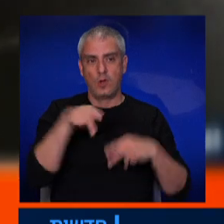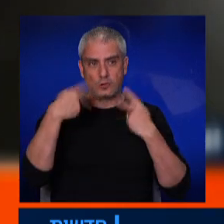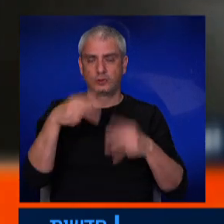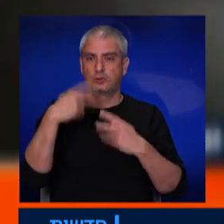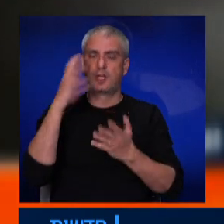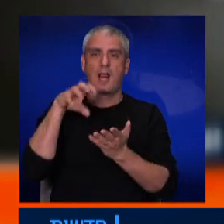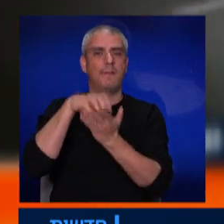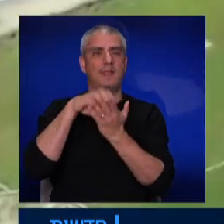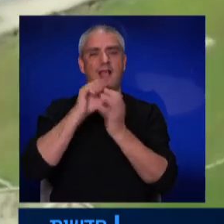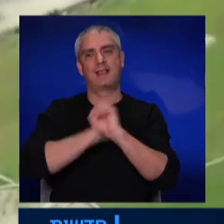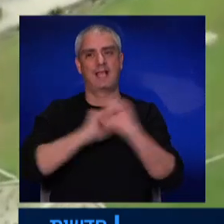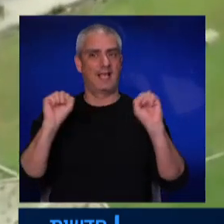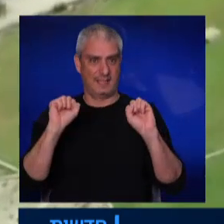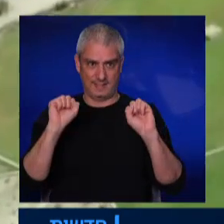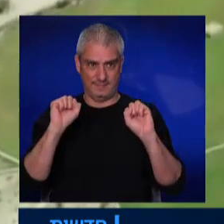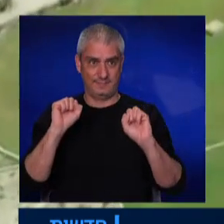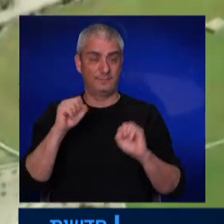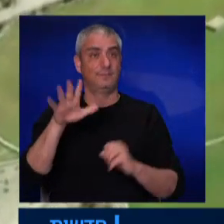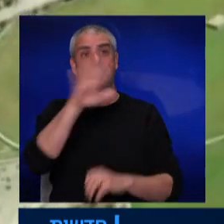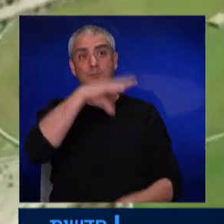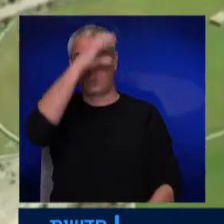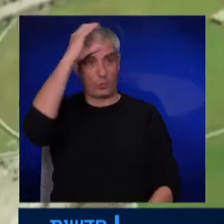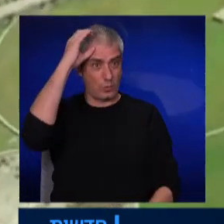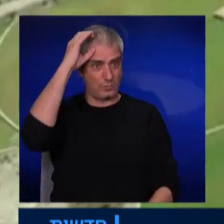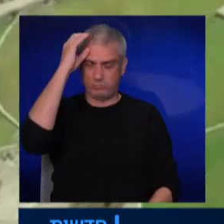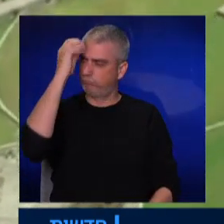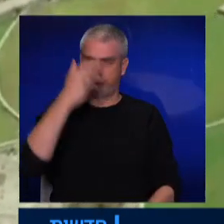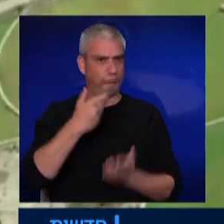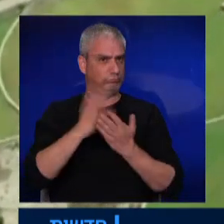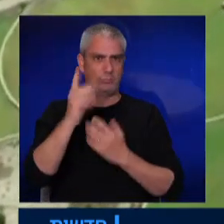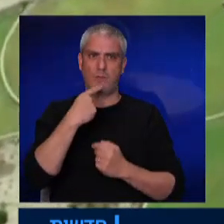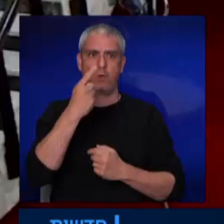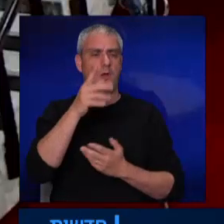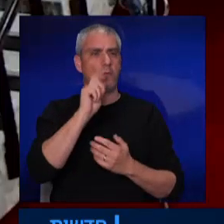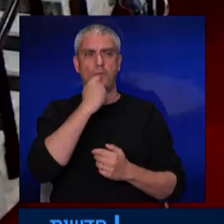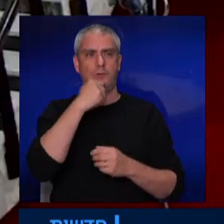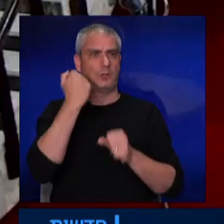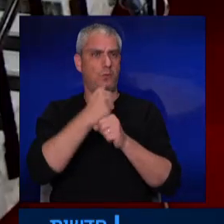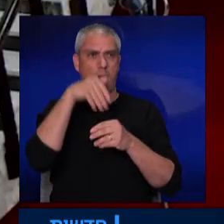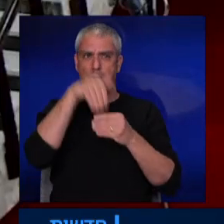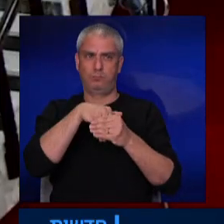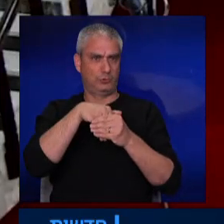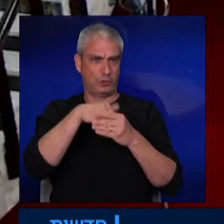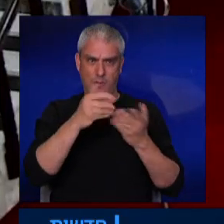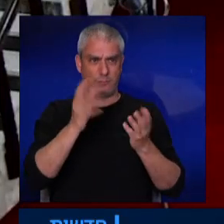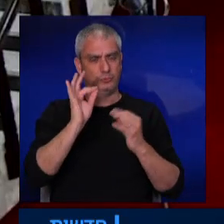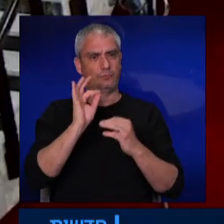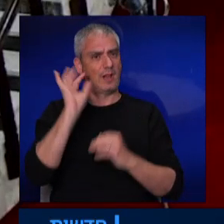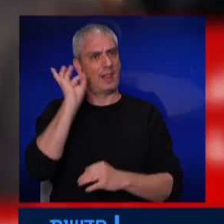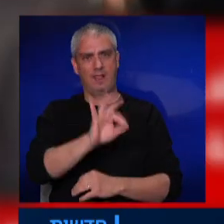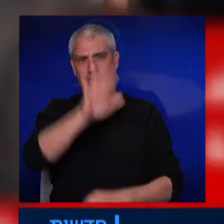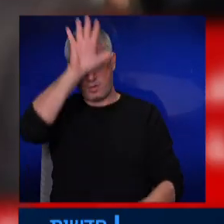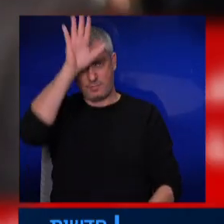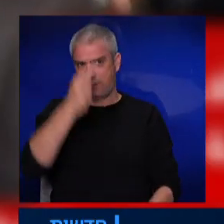متكررة لمنشآت نووية بخبل الكردي دخوا يوم بتوكيف التعانات شاموساد بويل بشيتخو كده لفقوا